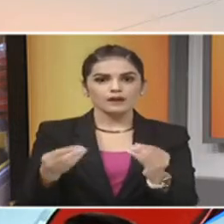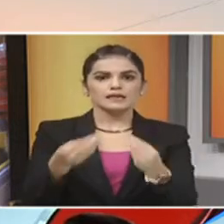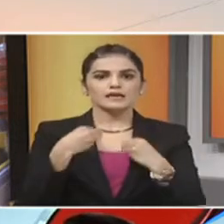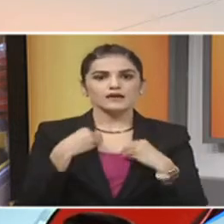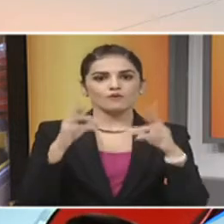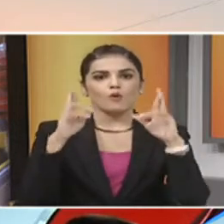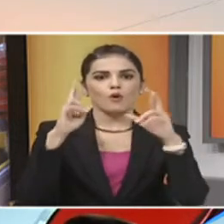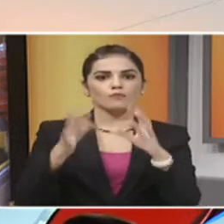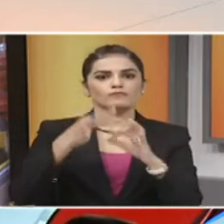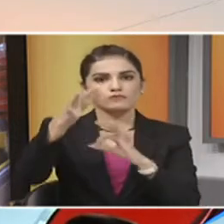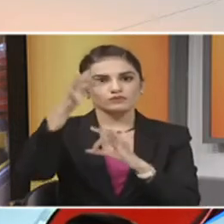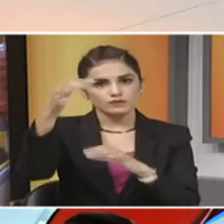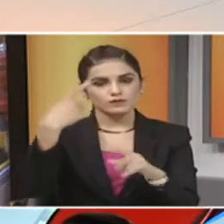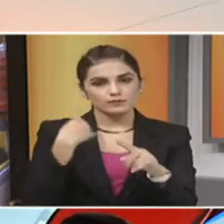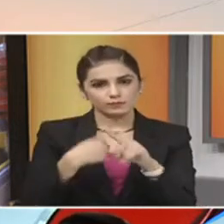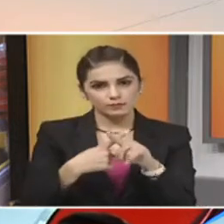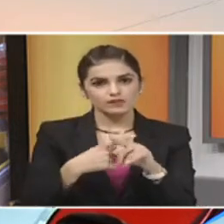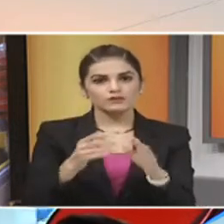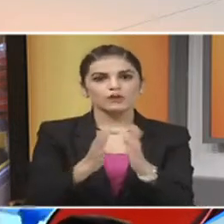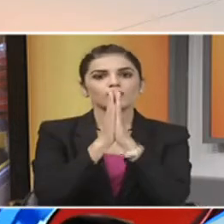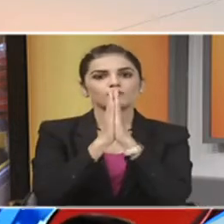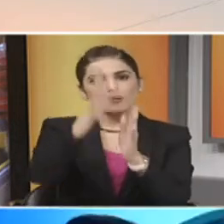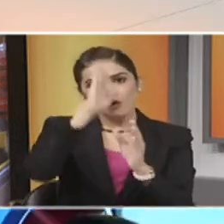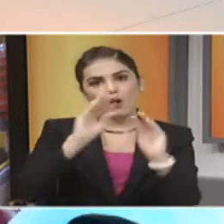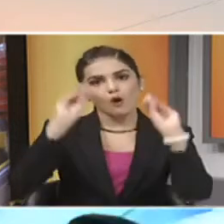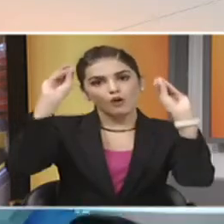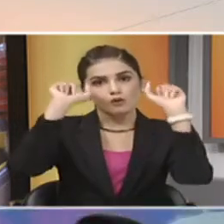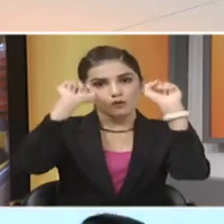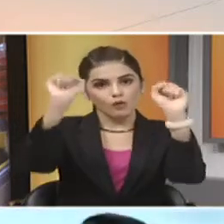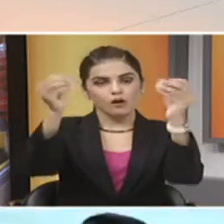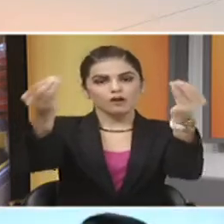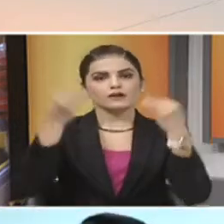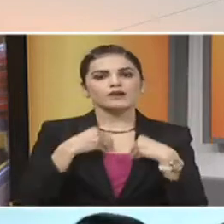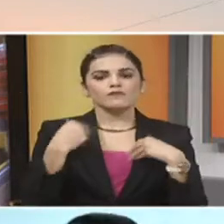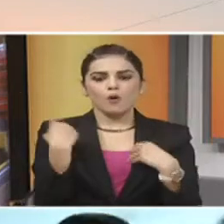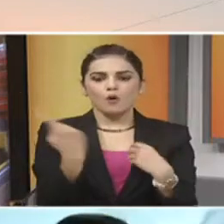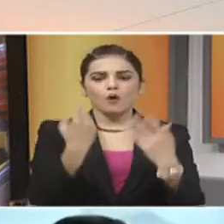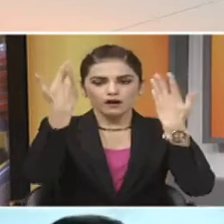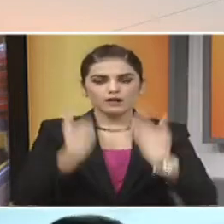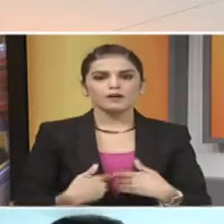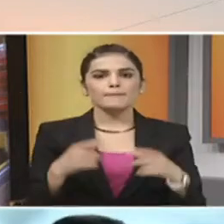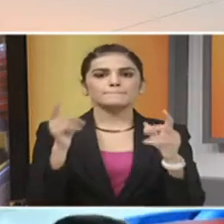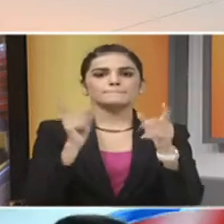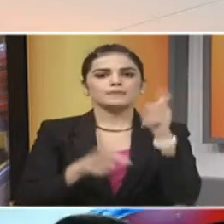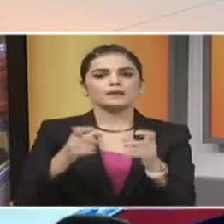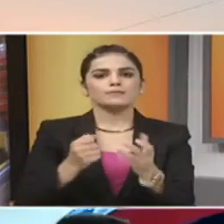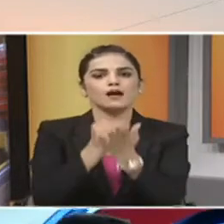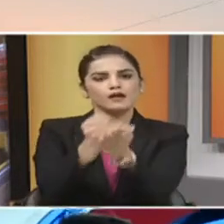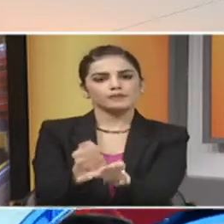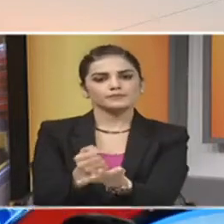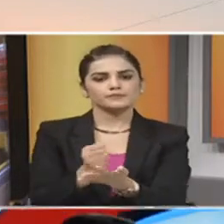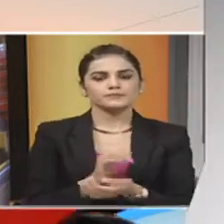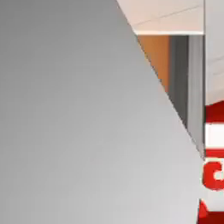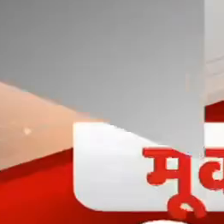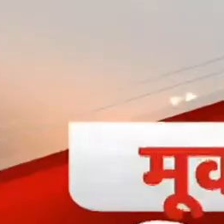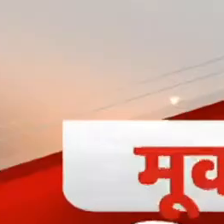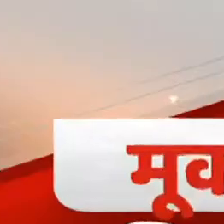देता है तो परमात्मा की कृपा हम तो निमित्त मात्र हैं